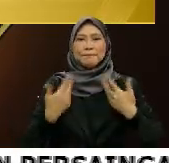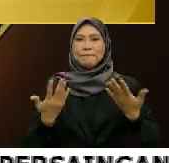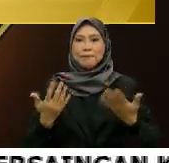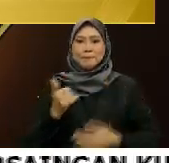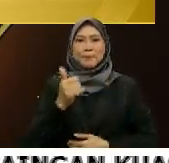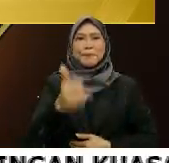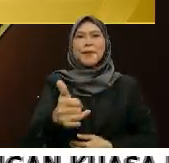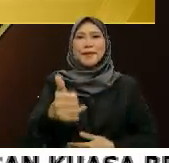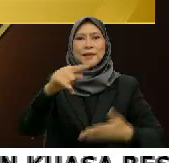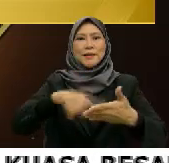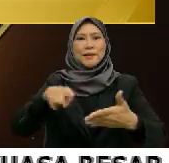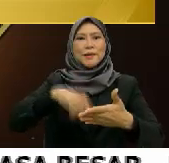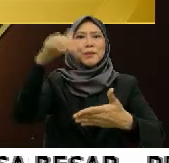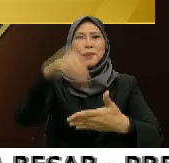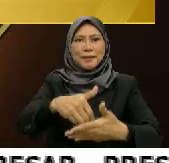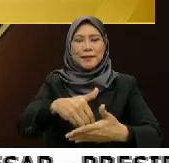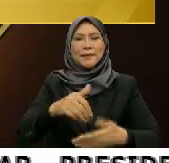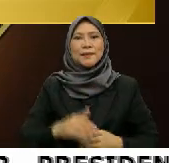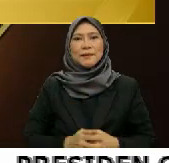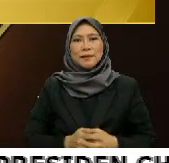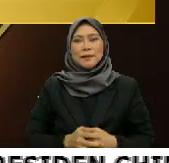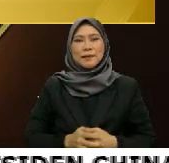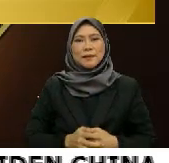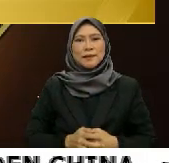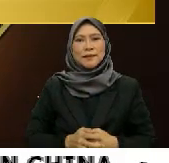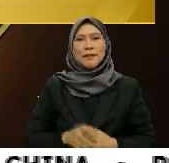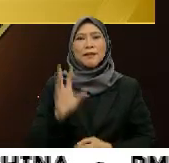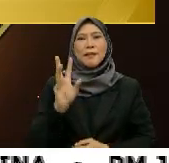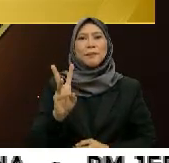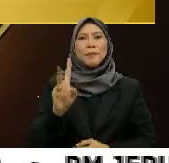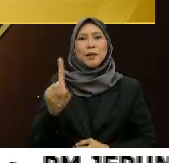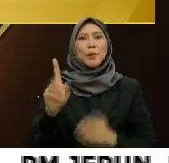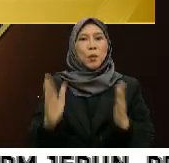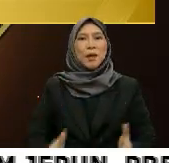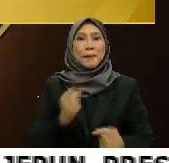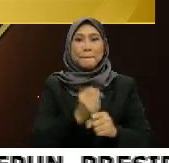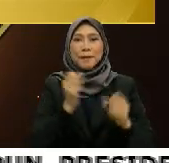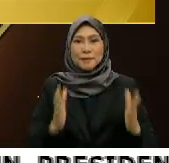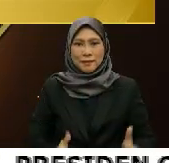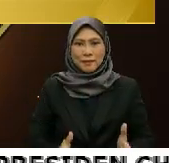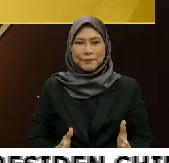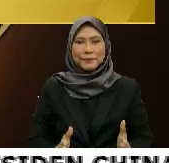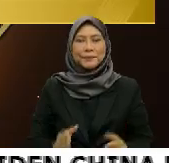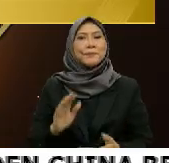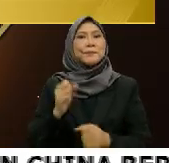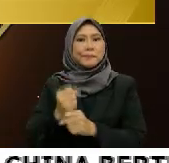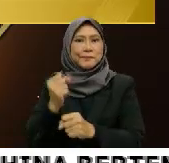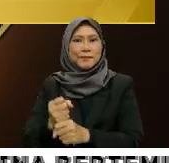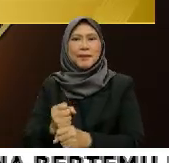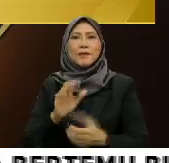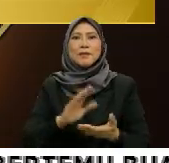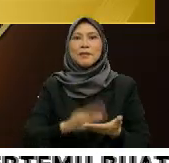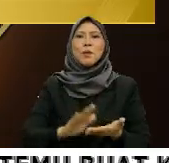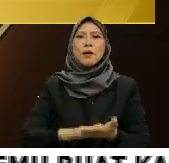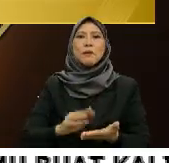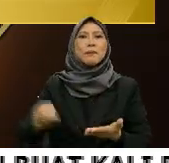menunaikan tanggung jawab mereka dan seramai eh 61 petugas akan bertugas di Sekolah Menengah kebangsaan